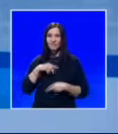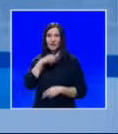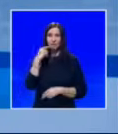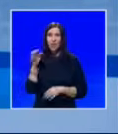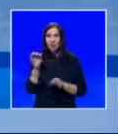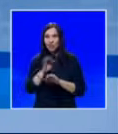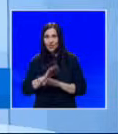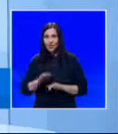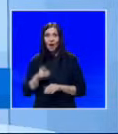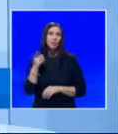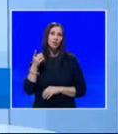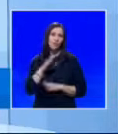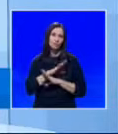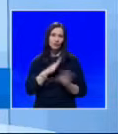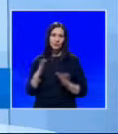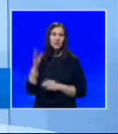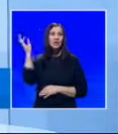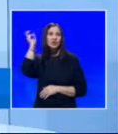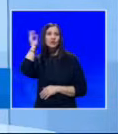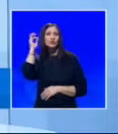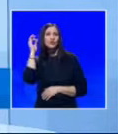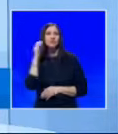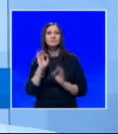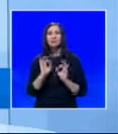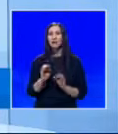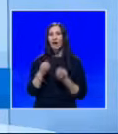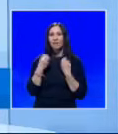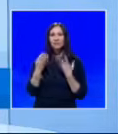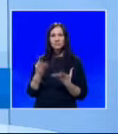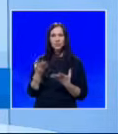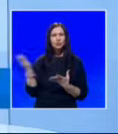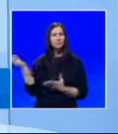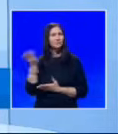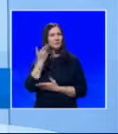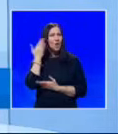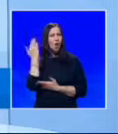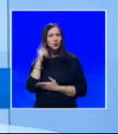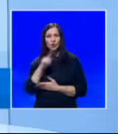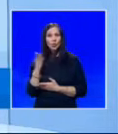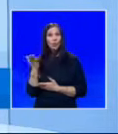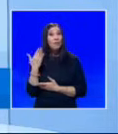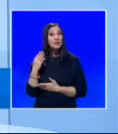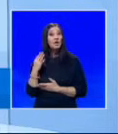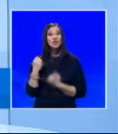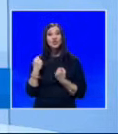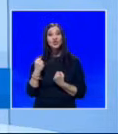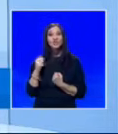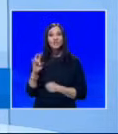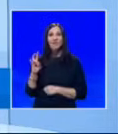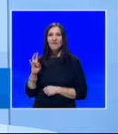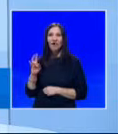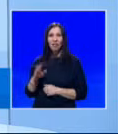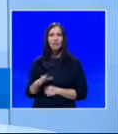той починал? Чували сме за такава възможност, още докато беше Навални жив.